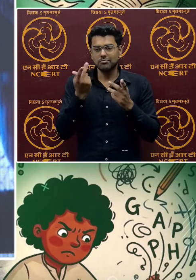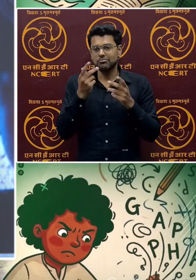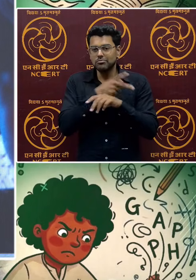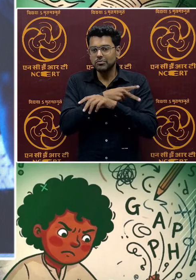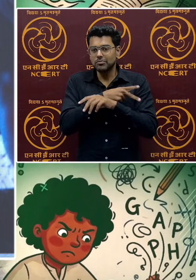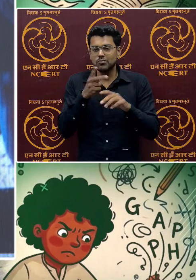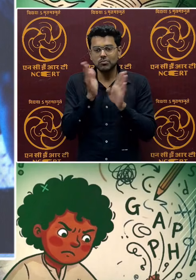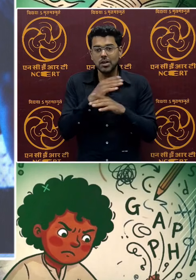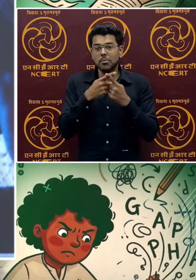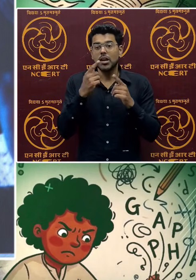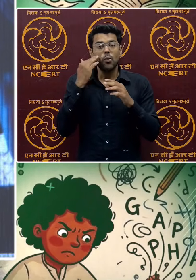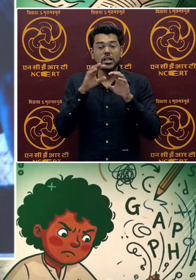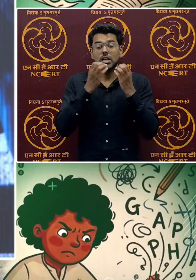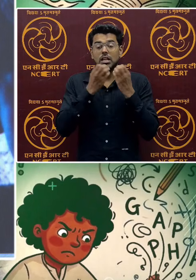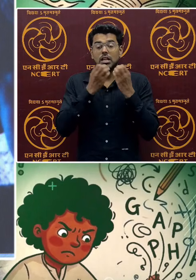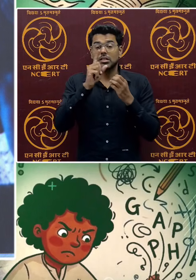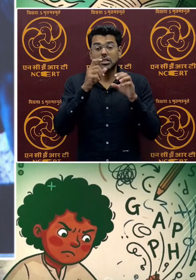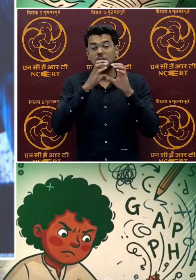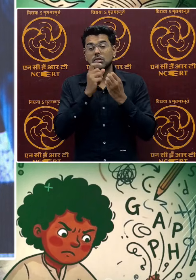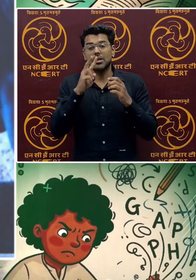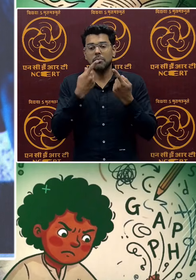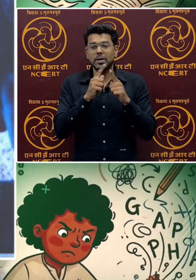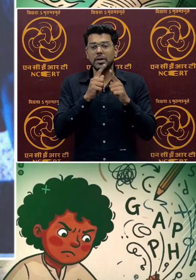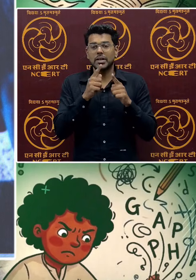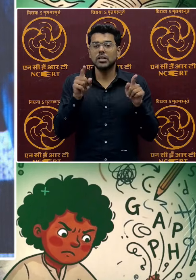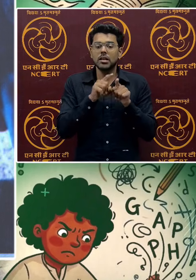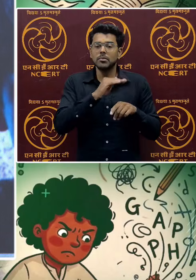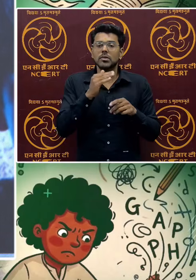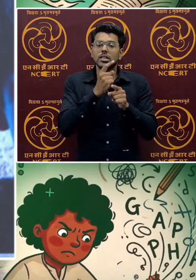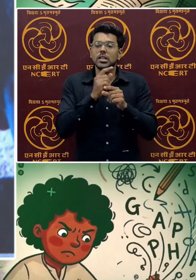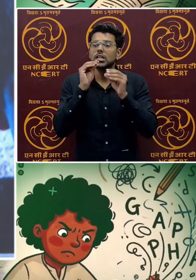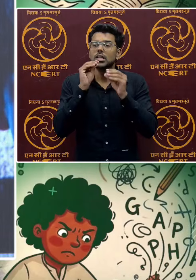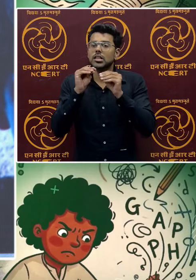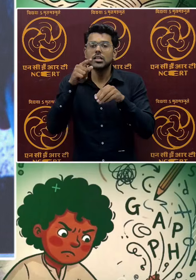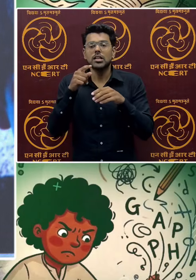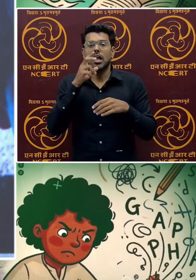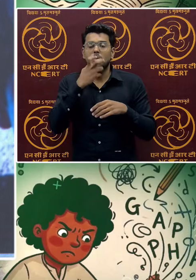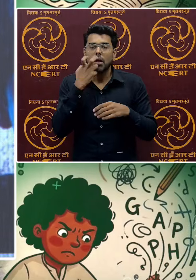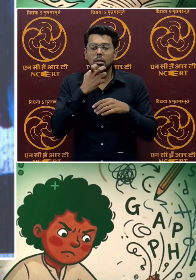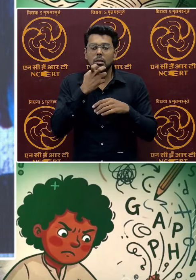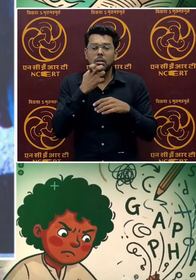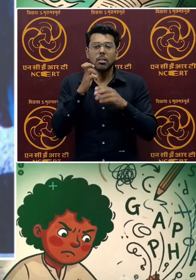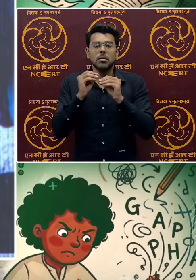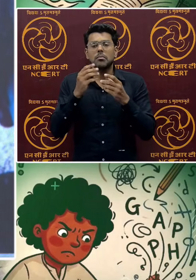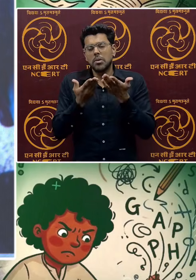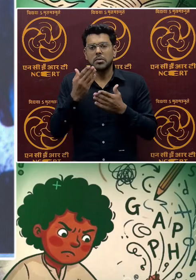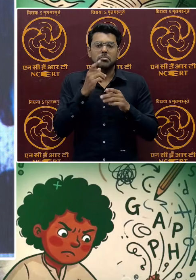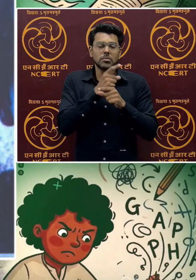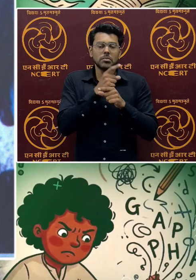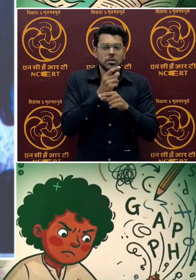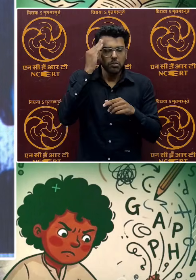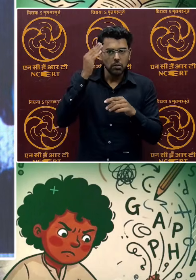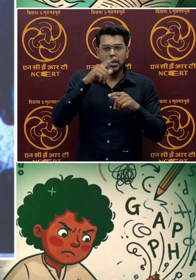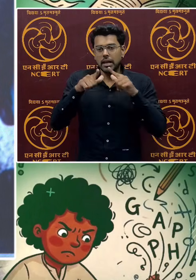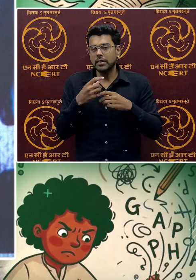तो बच्चा एक हायर लेवल पर पहुँच चुका है, बट स्टिल टीचर्स साउंड सिखा रहे हैं क्योंकि अब पता लग गया है कि डिसलेक्सिया है या फिर लैंग्वेज एक्सप्रेशन में प्रॉब्लम